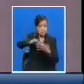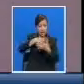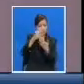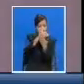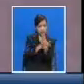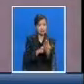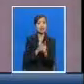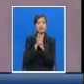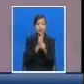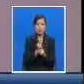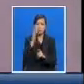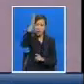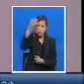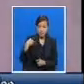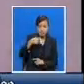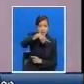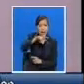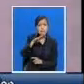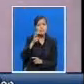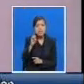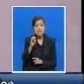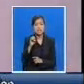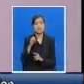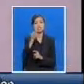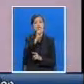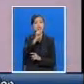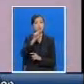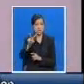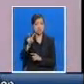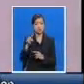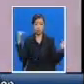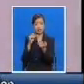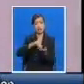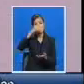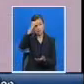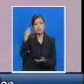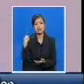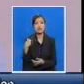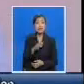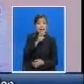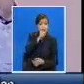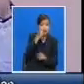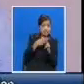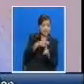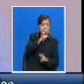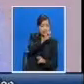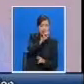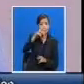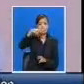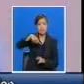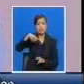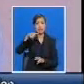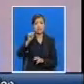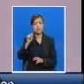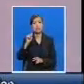ะมีฟรีทีวีเกิดขึ้นอีก1ช่องเพื่อการศึกษาโดยเฉพาะคือ e-free tv เหมือน3579